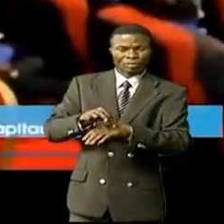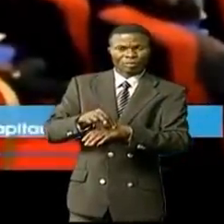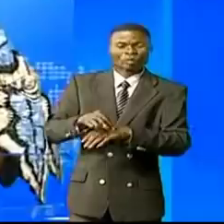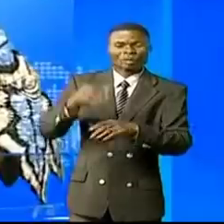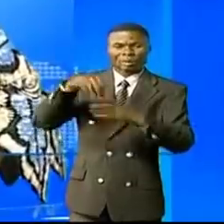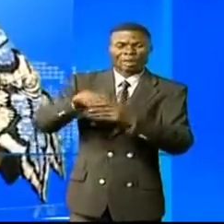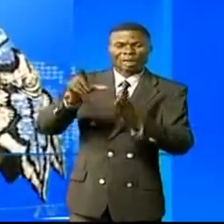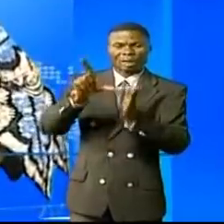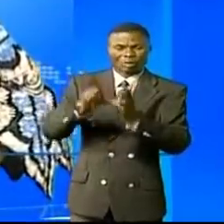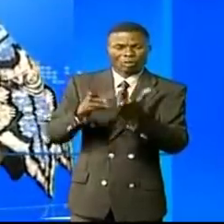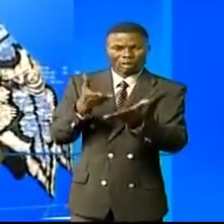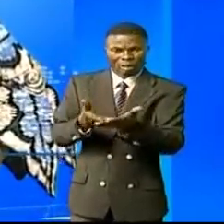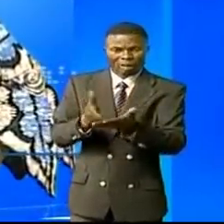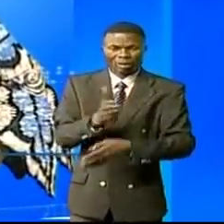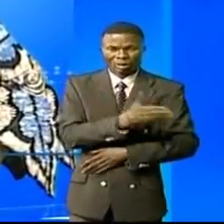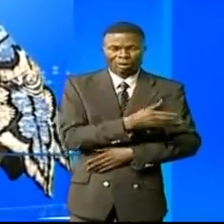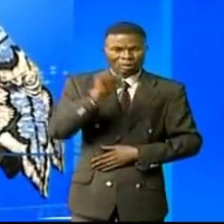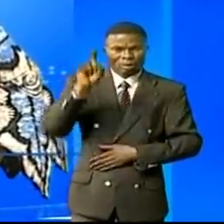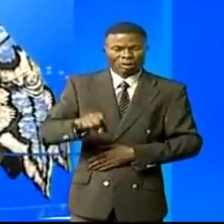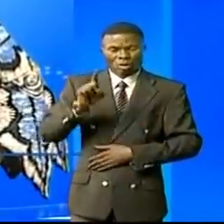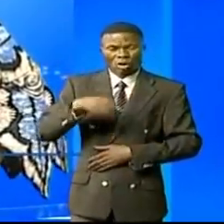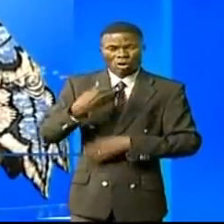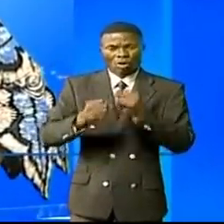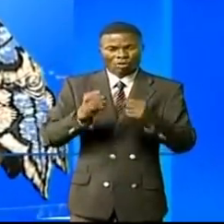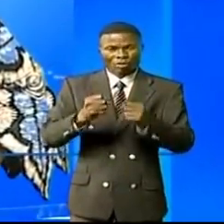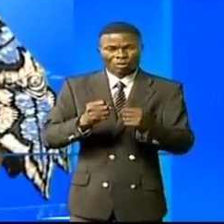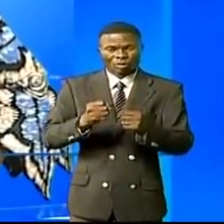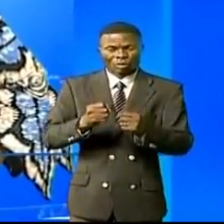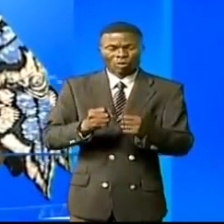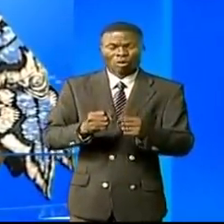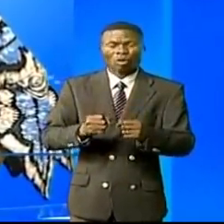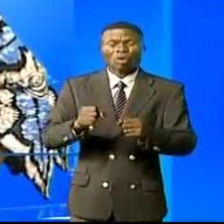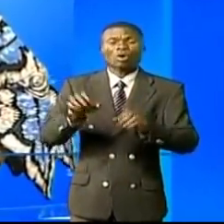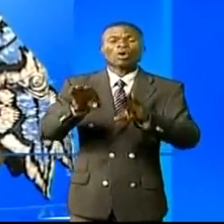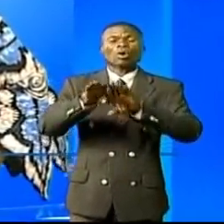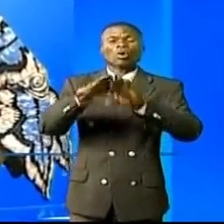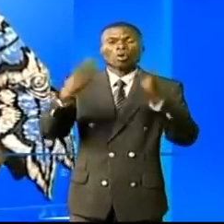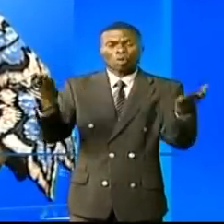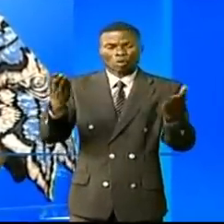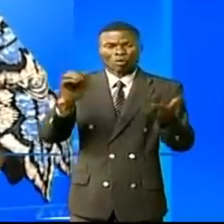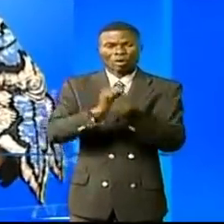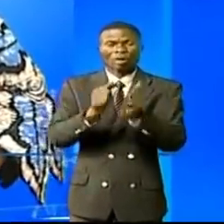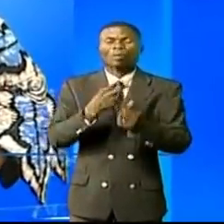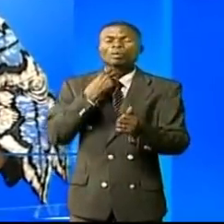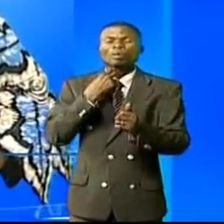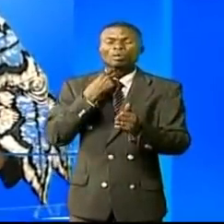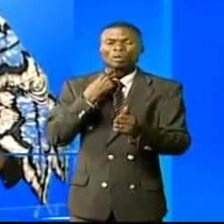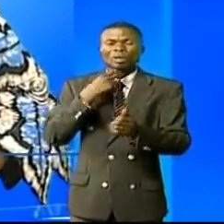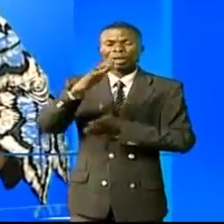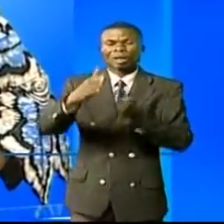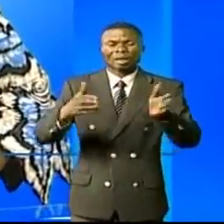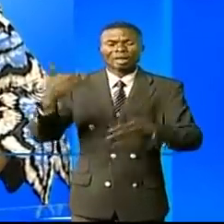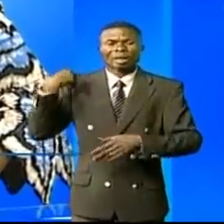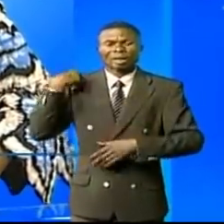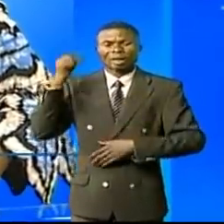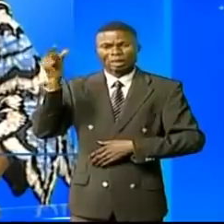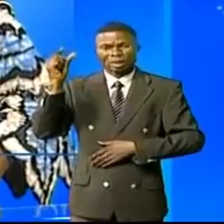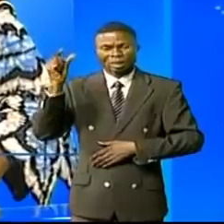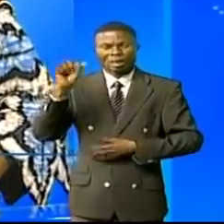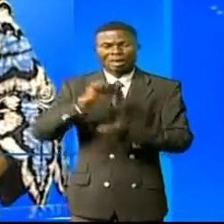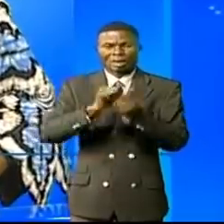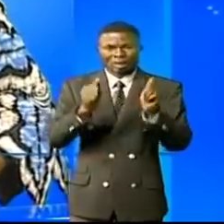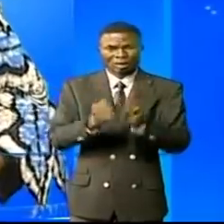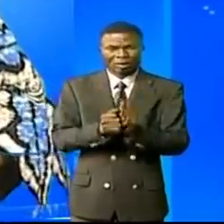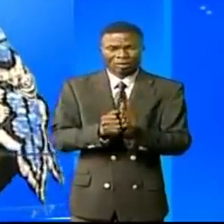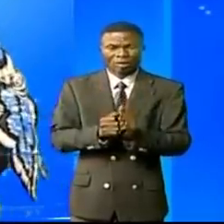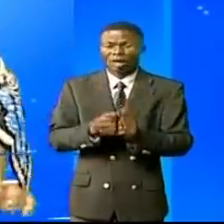loi. Il faut à tout prix braver les obstacles qui plombent le processus de mobilisation des recettes douanières et des accises. C'est